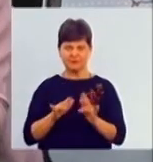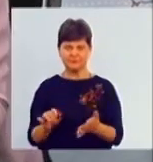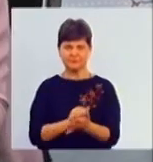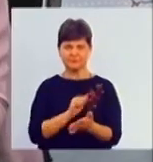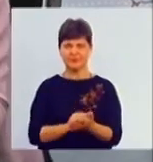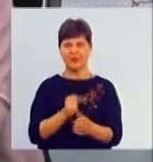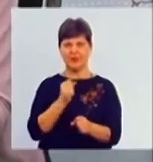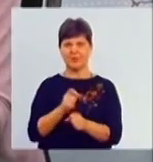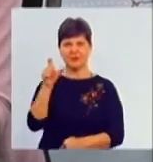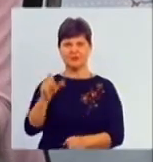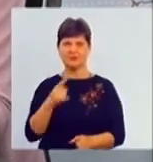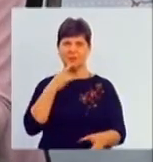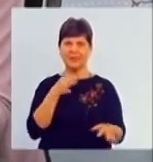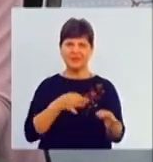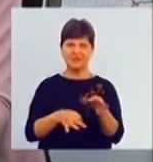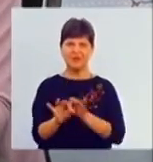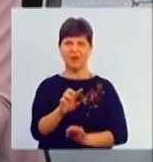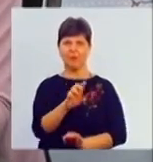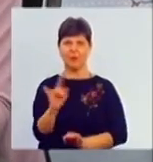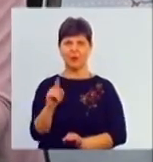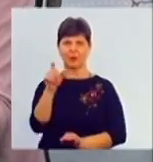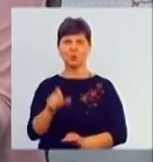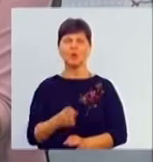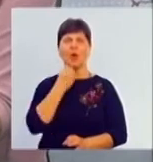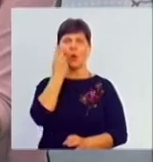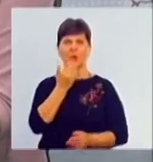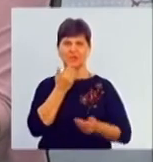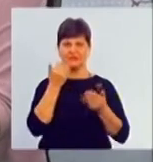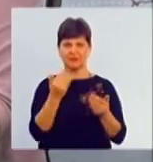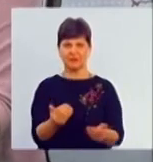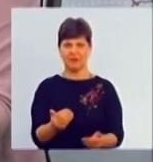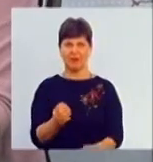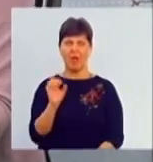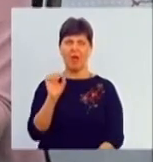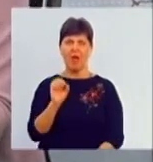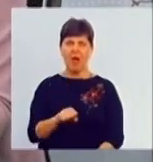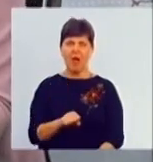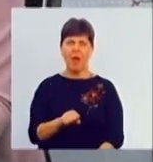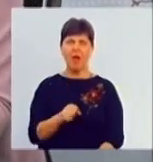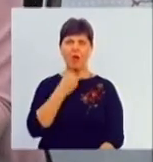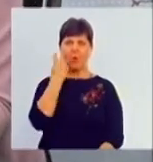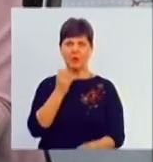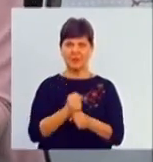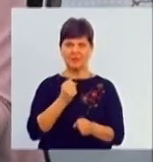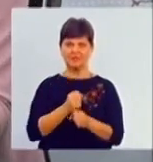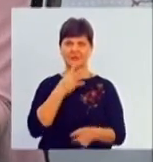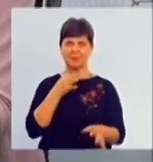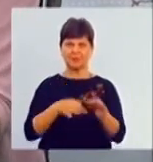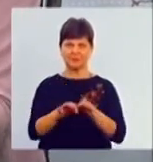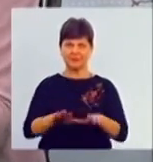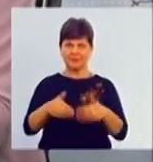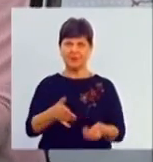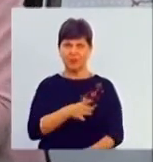обов'язково підказав би людині, коли їй звернутися. А в момент призначення, навіть коли працівник давав таку рекомендацію, то